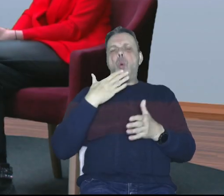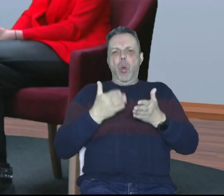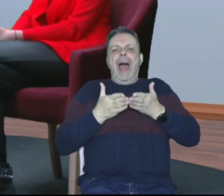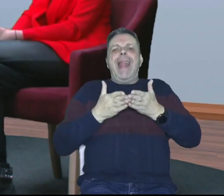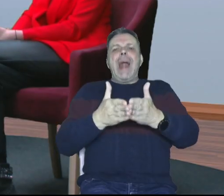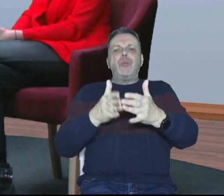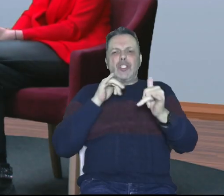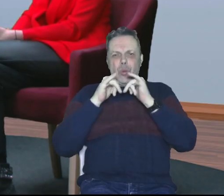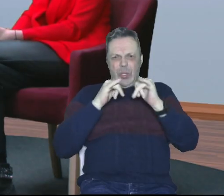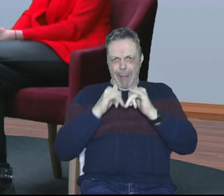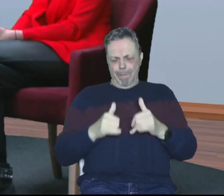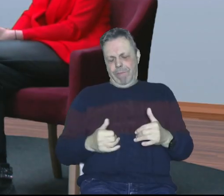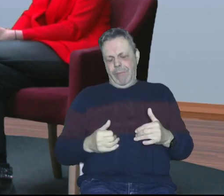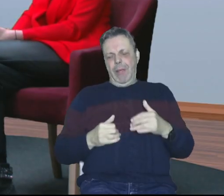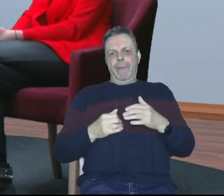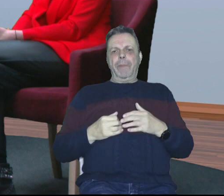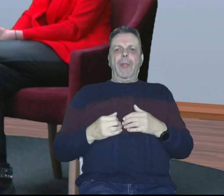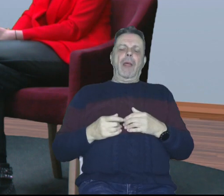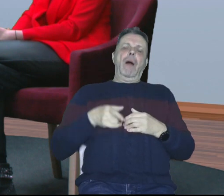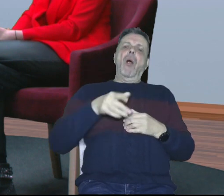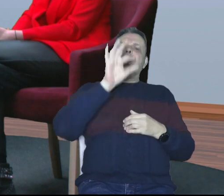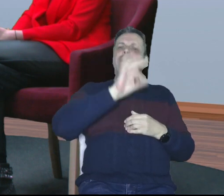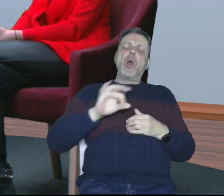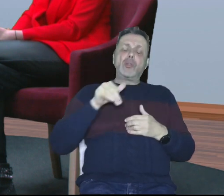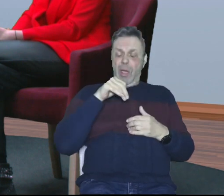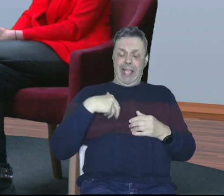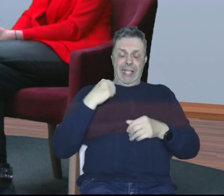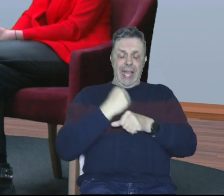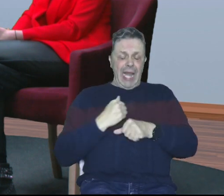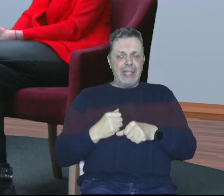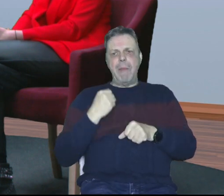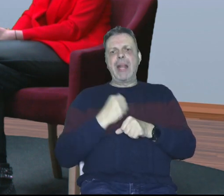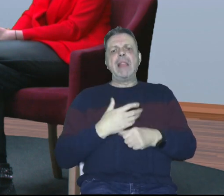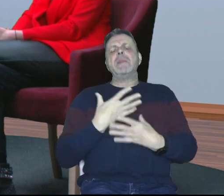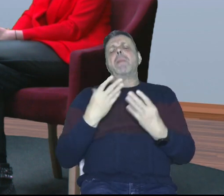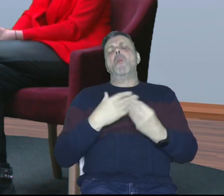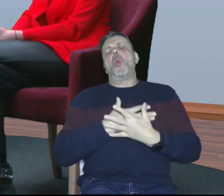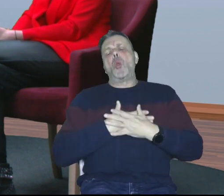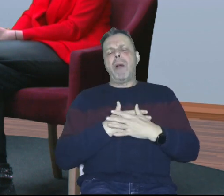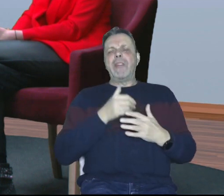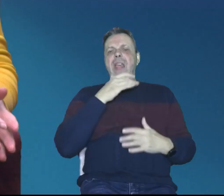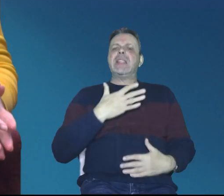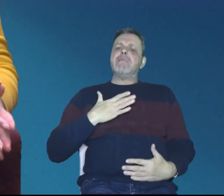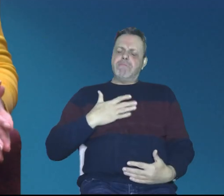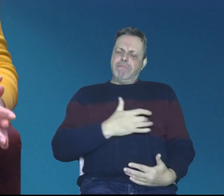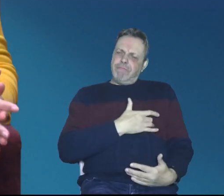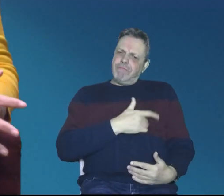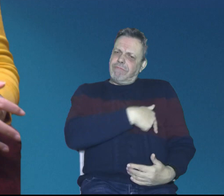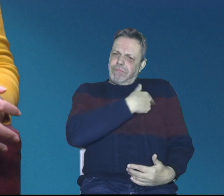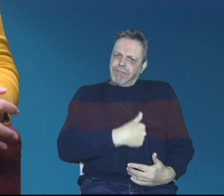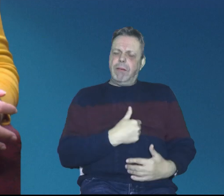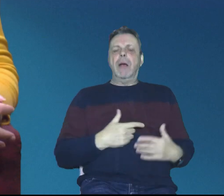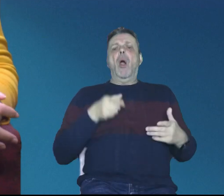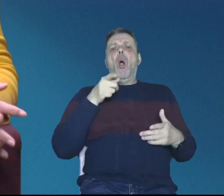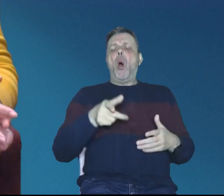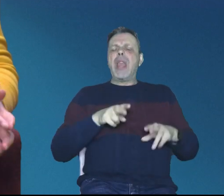radila u nautičkom turizmu. Ali ovaj projekt koji ja sad radim, radim sa puno ljubavlje i sa